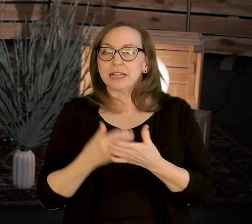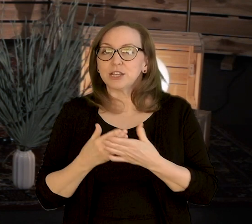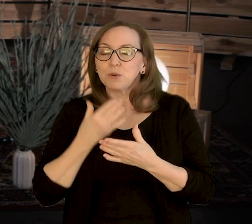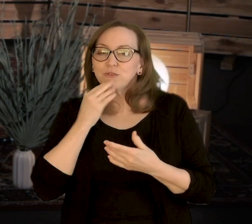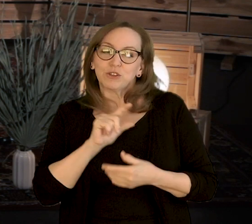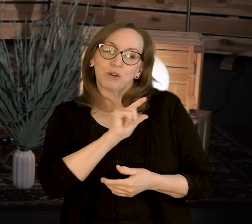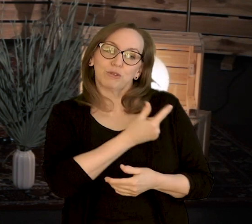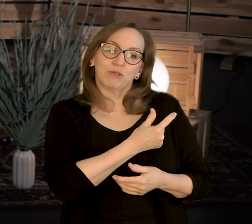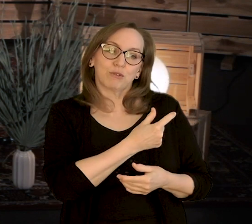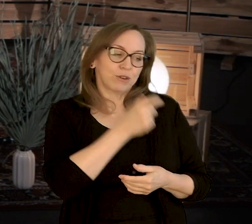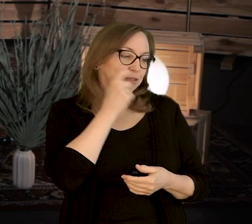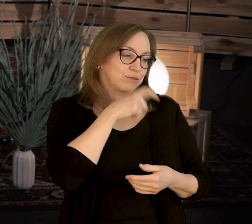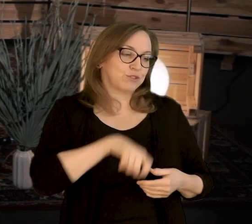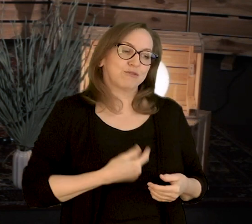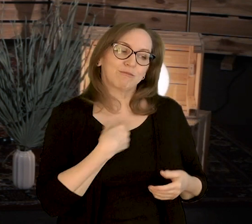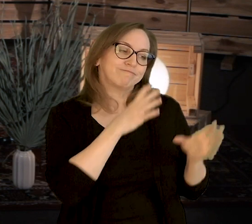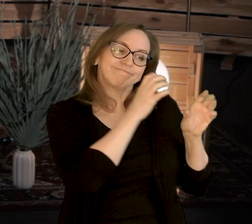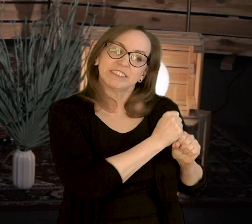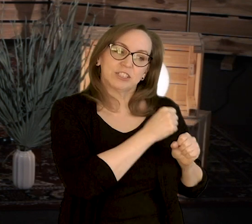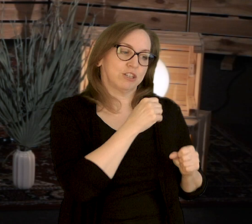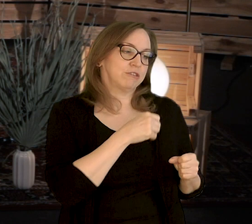kolegi, strofuje go.